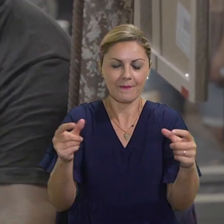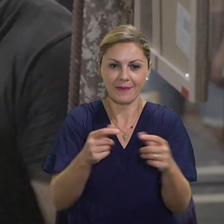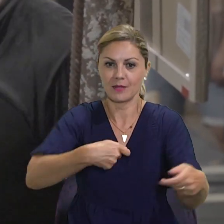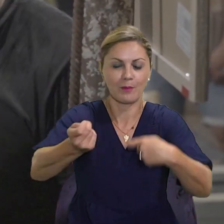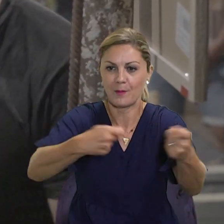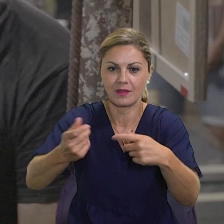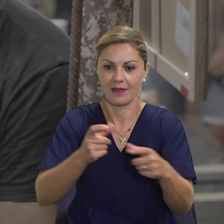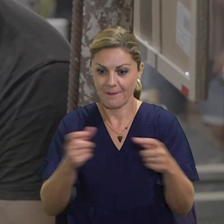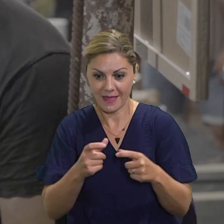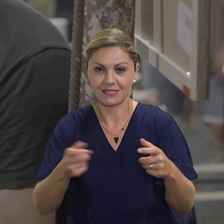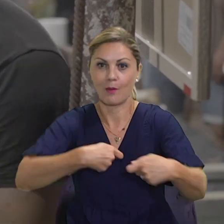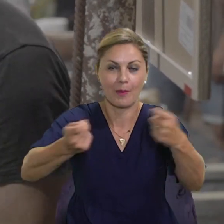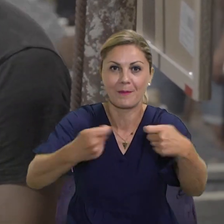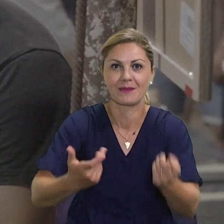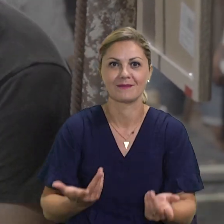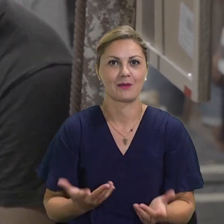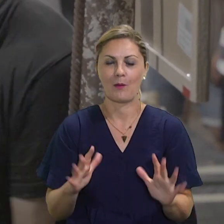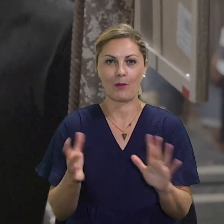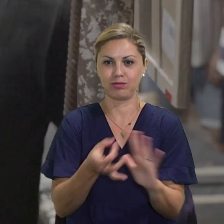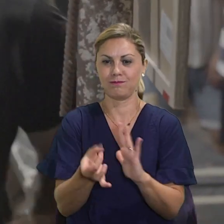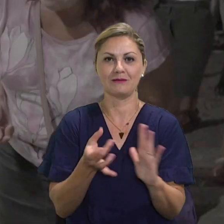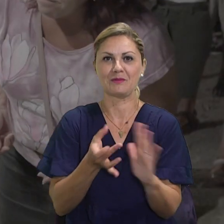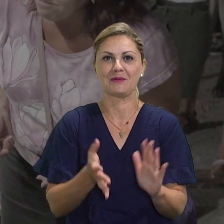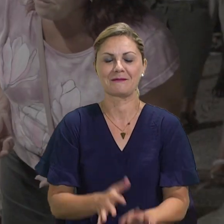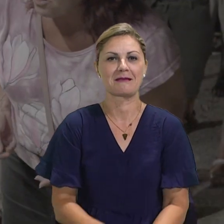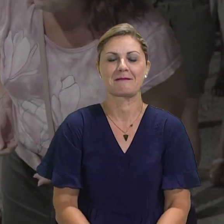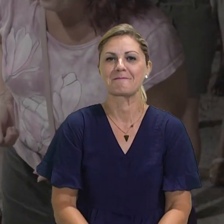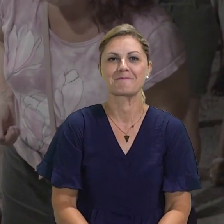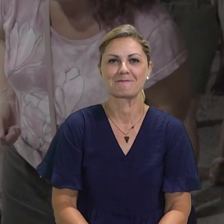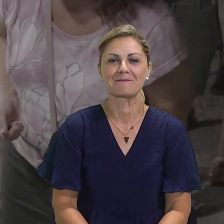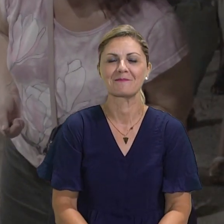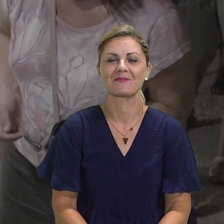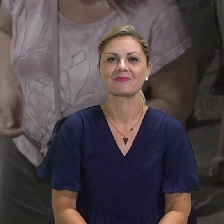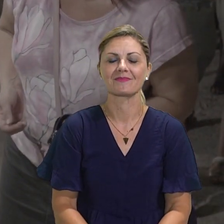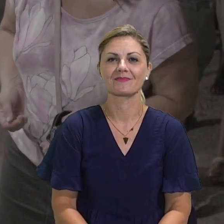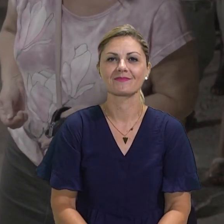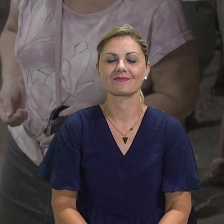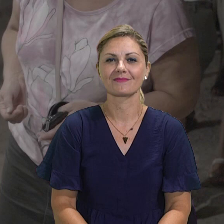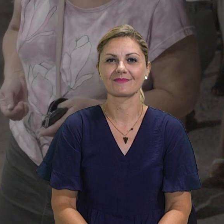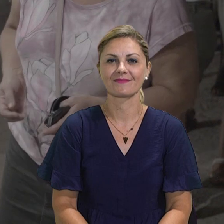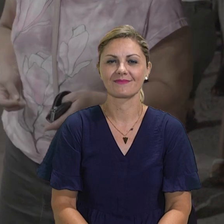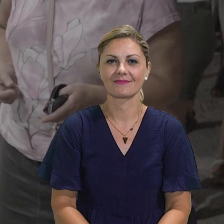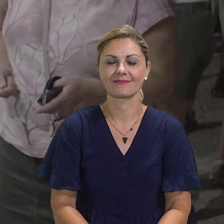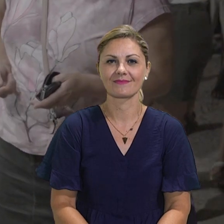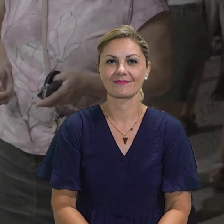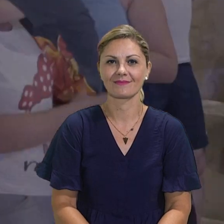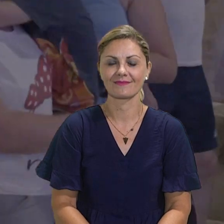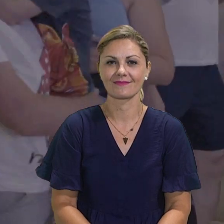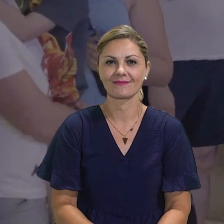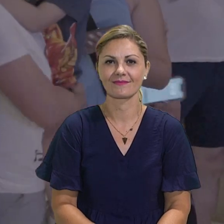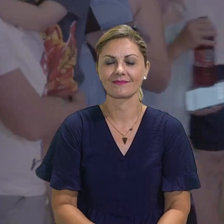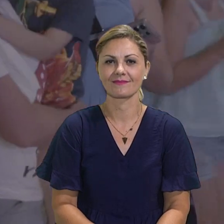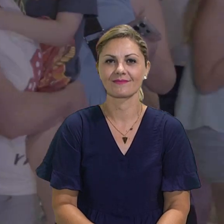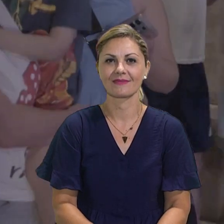ludo, ne mogu ih ispeći, čim ispećen ide će sve. Srdele su išle ko lude, kako kaže majstor Gradela, a luda